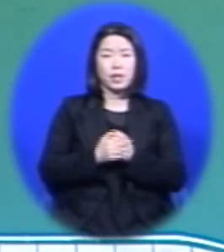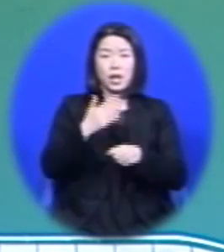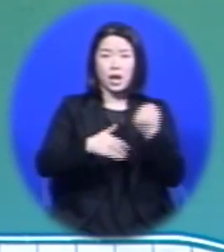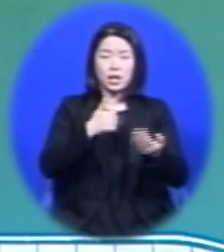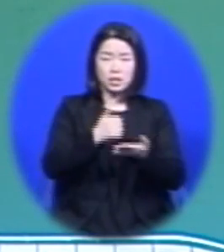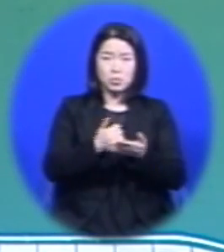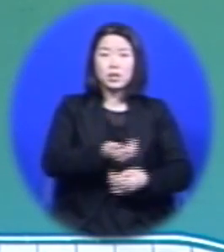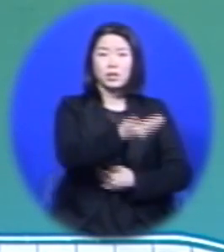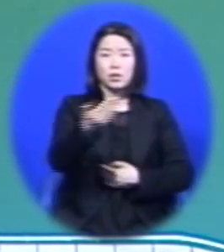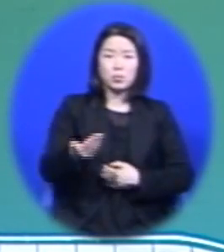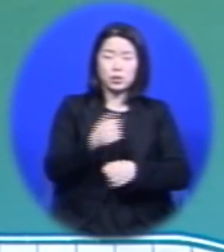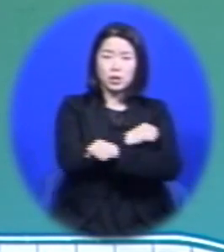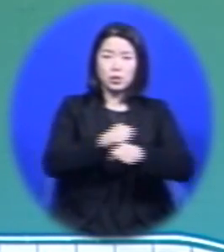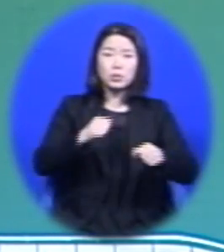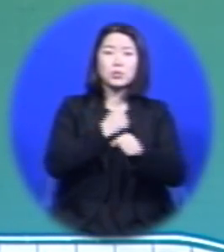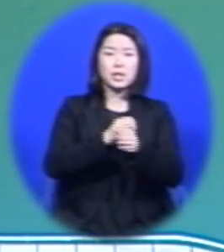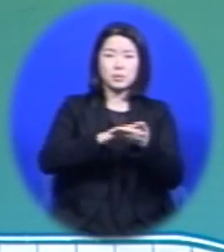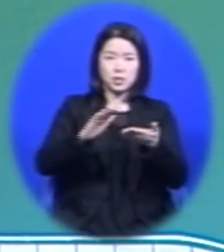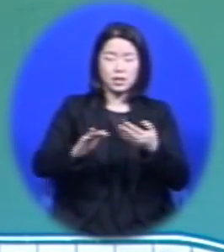하나님은 여러분을 용서하십니다.